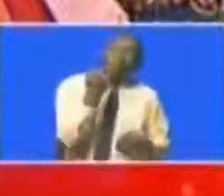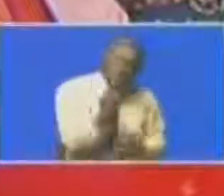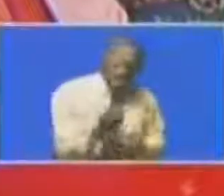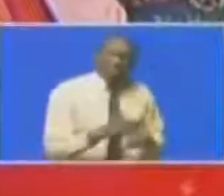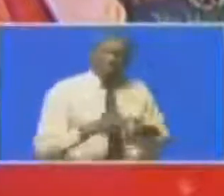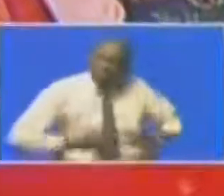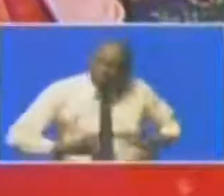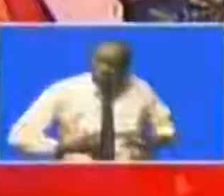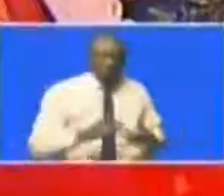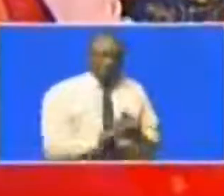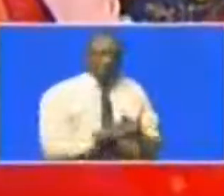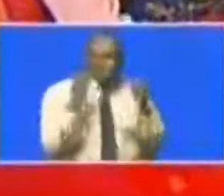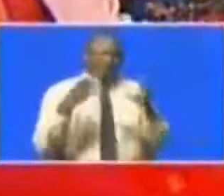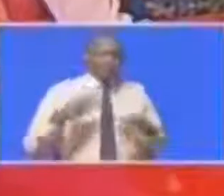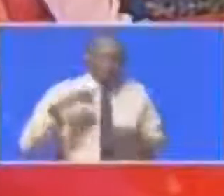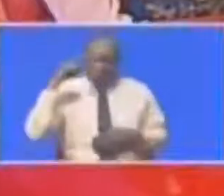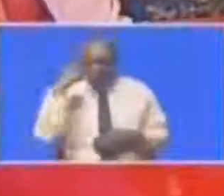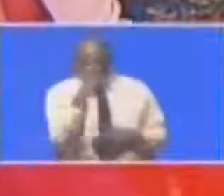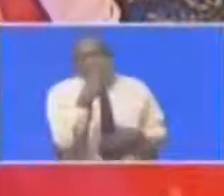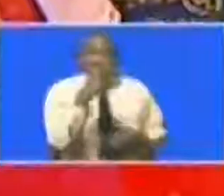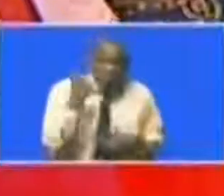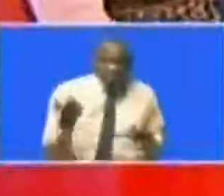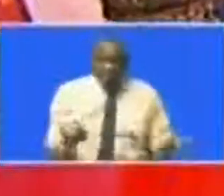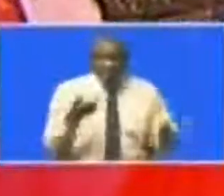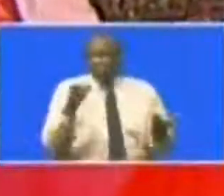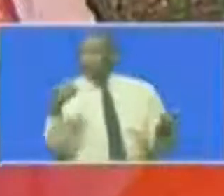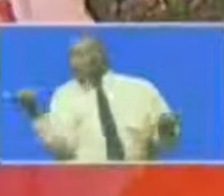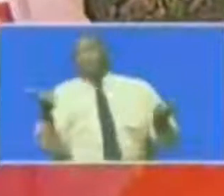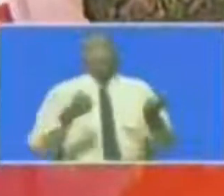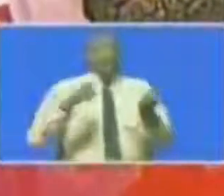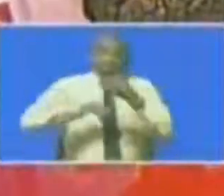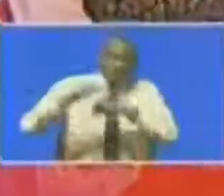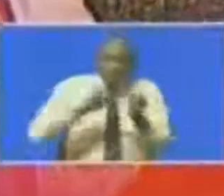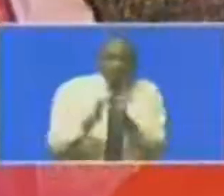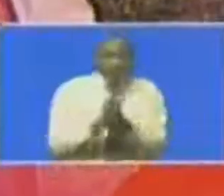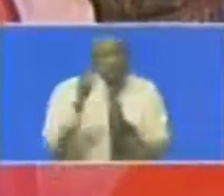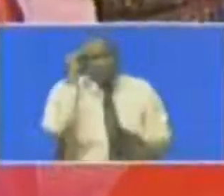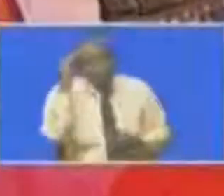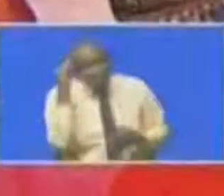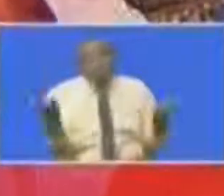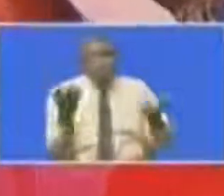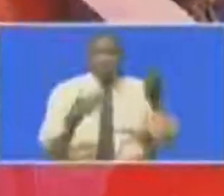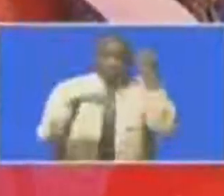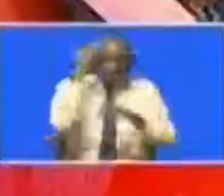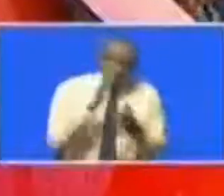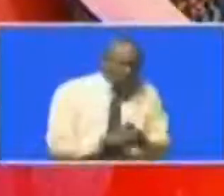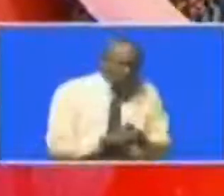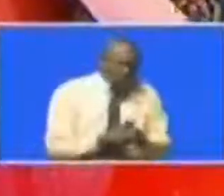wengi wanafikiria kwamba mngekuwa mnajishughulisha na mambo mengine ya masomo, mngekuwa university.